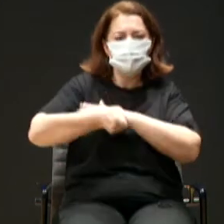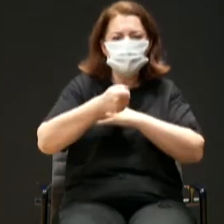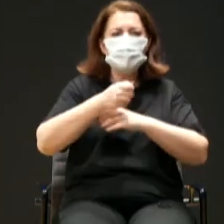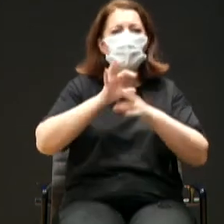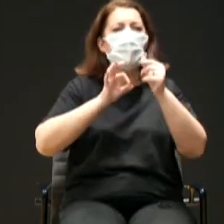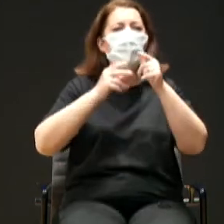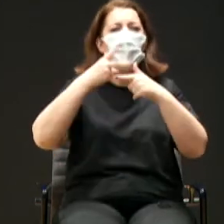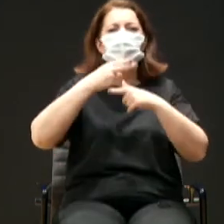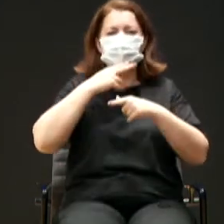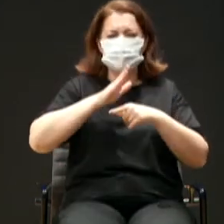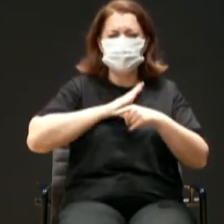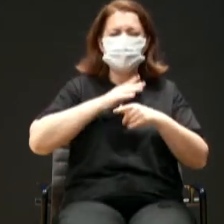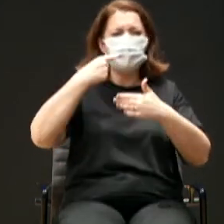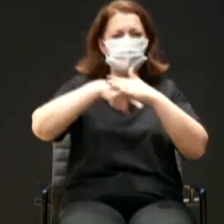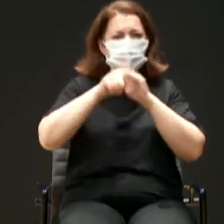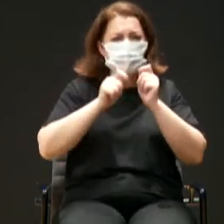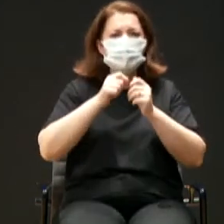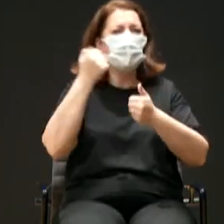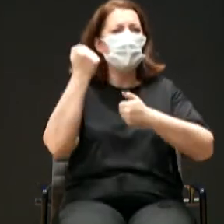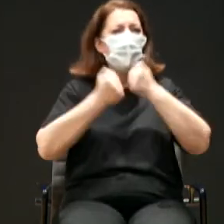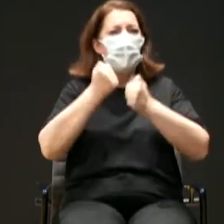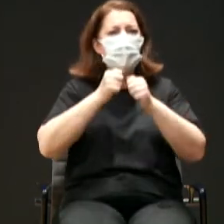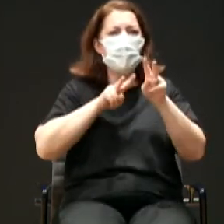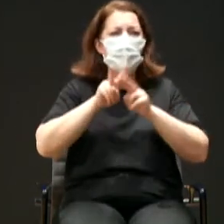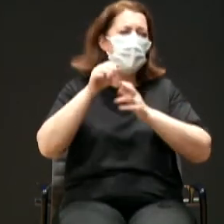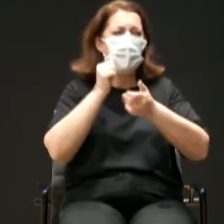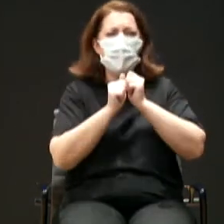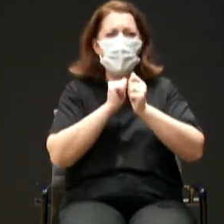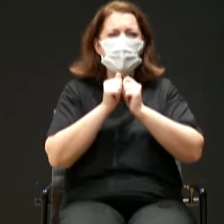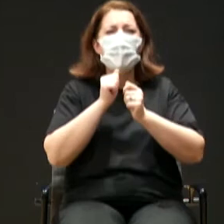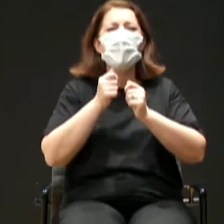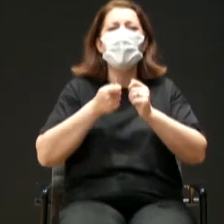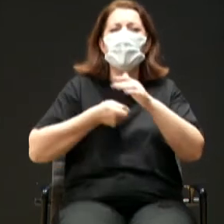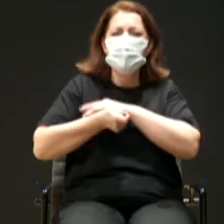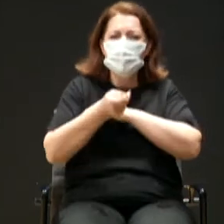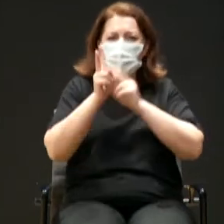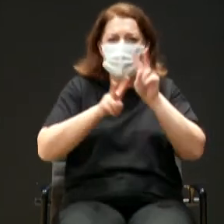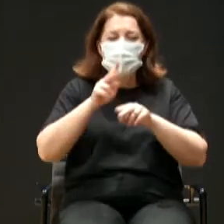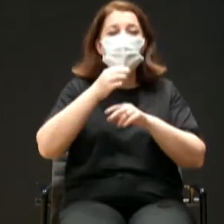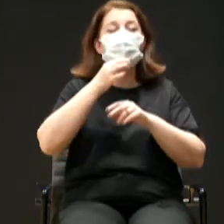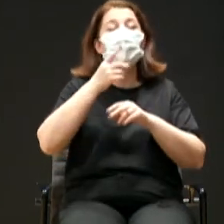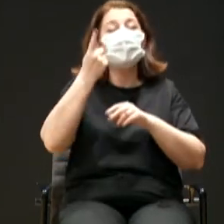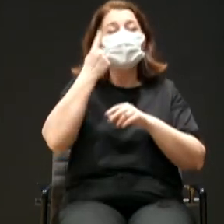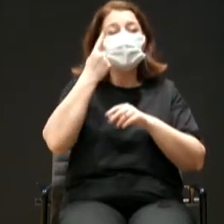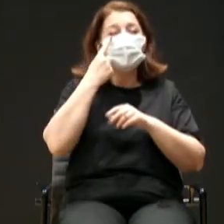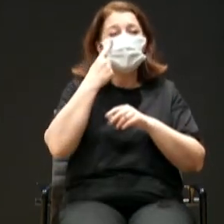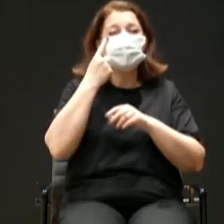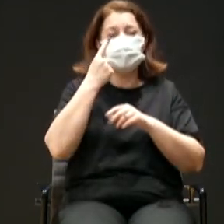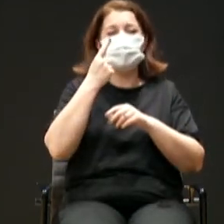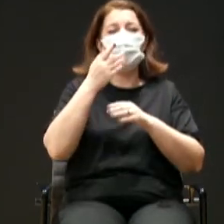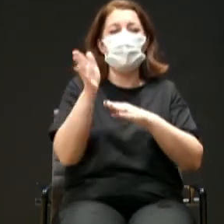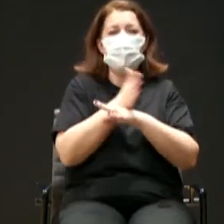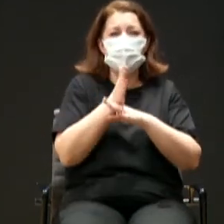tecavüz edenler, trafikte yol kavgasına tutuşup cinayet işleyenler, devletin malını deniz görüp domuz gibi